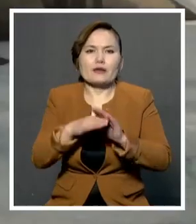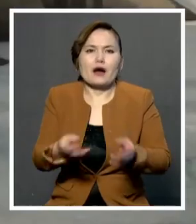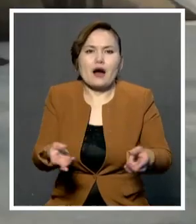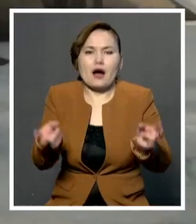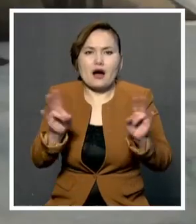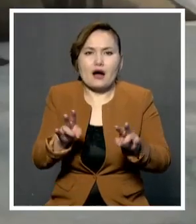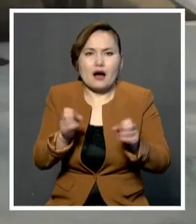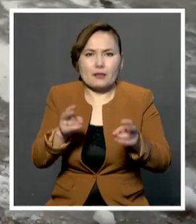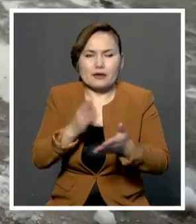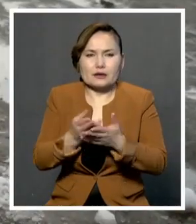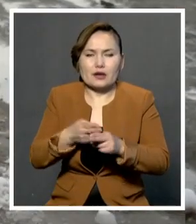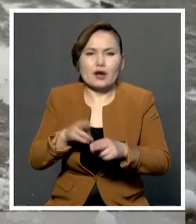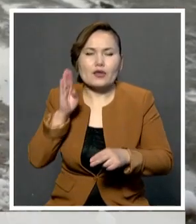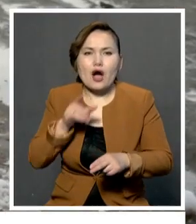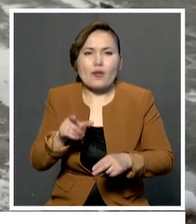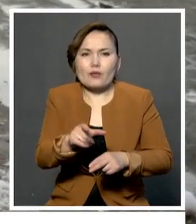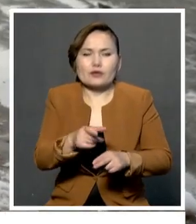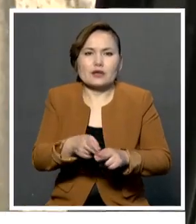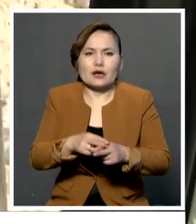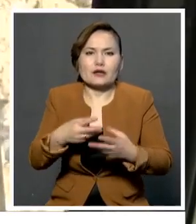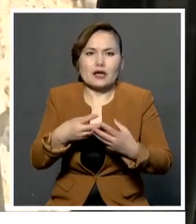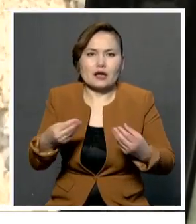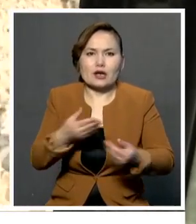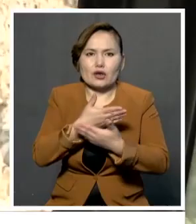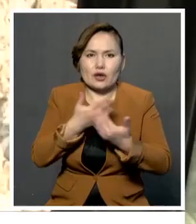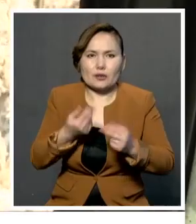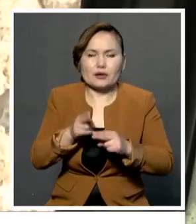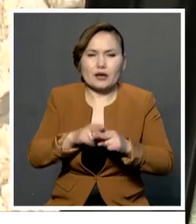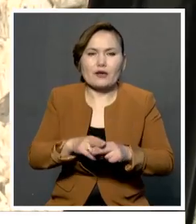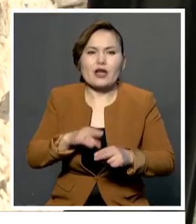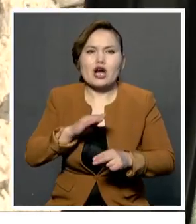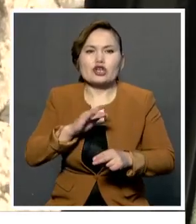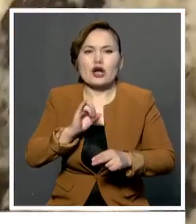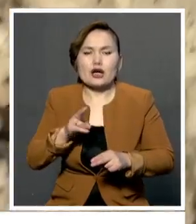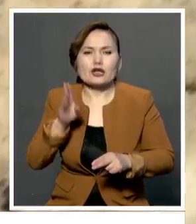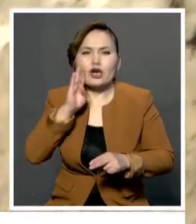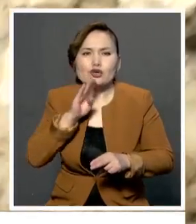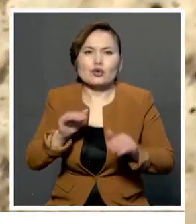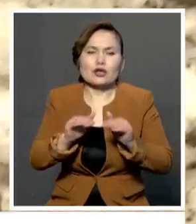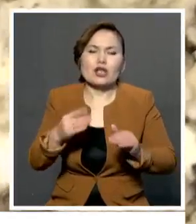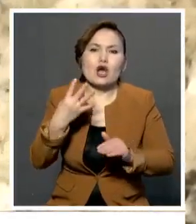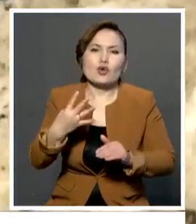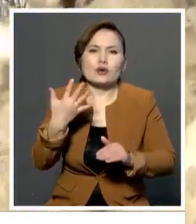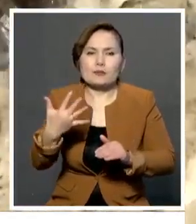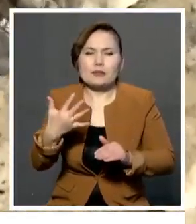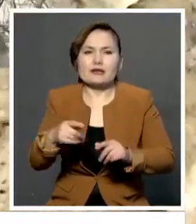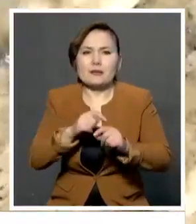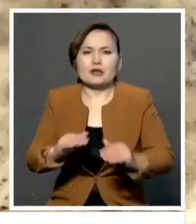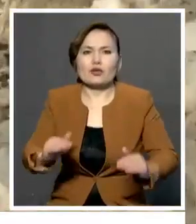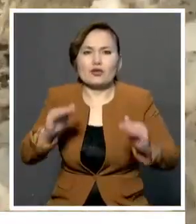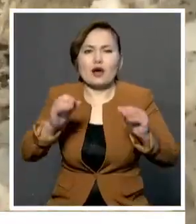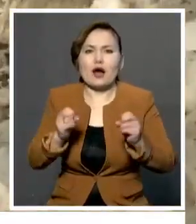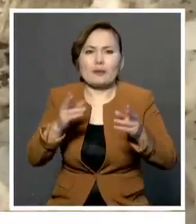Ал өзен көл бетінде мұз ери қойған жоқ. Десе де өте жұқа. Мамандардың болжамынша жайықтың су деңгейі 4-5 метрге дейін көтерілуі